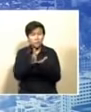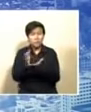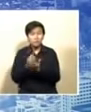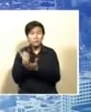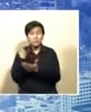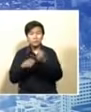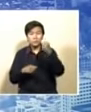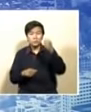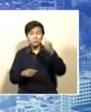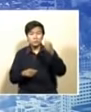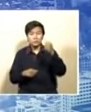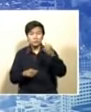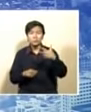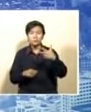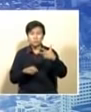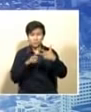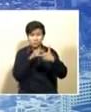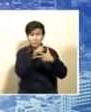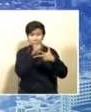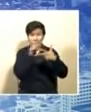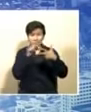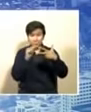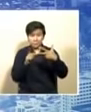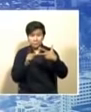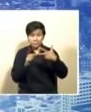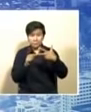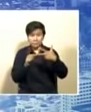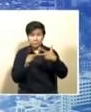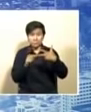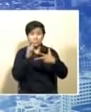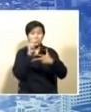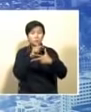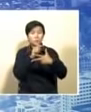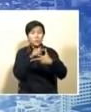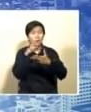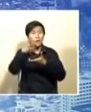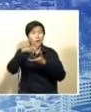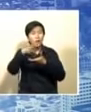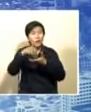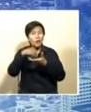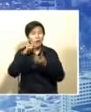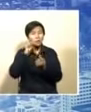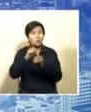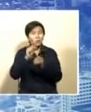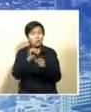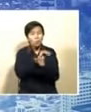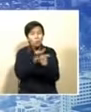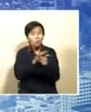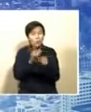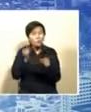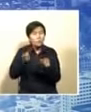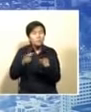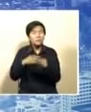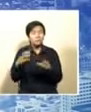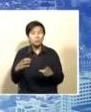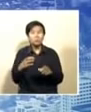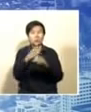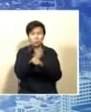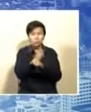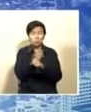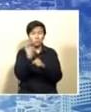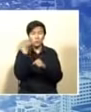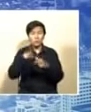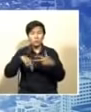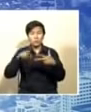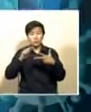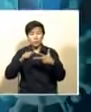ของสถานการณ์ประจำวันนะครับเดี๋ยวผมจะสรุปตรงนี้สั้นๆนะครับแล้วก็จะมีสถานการณ์ด้านสาธารณสุขนะครับ